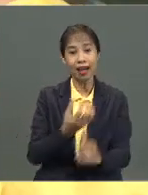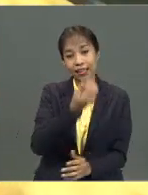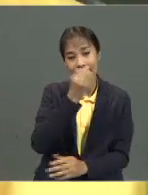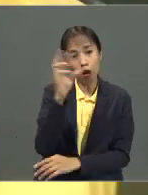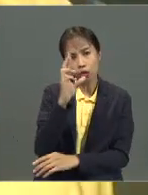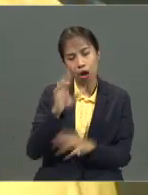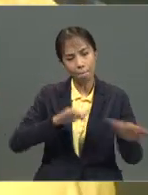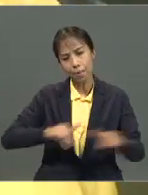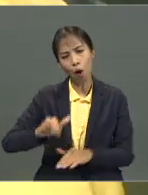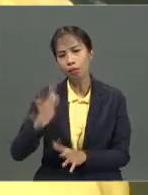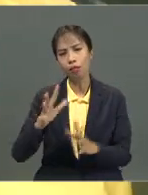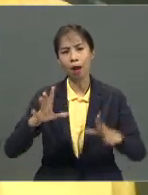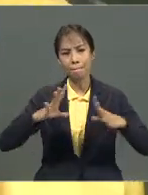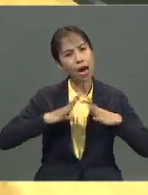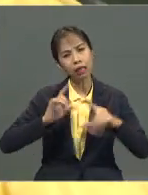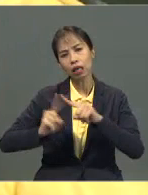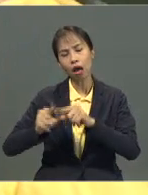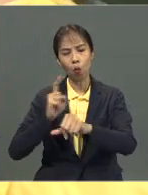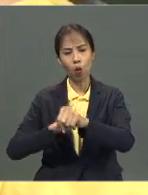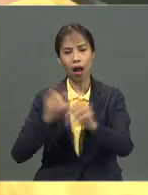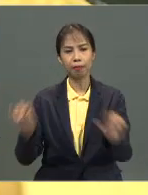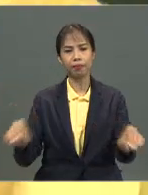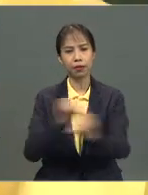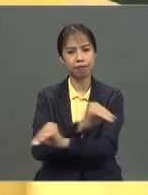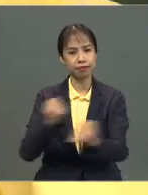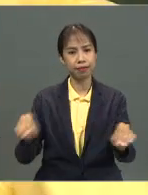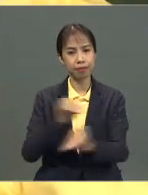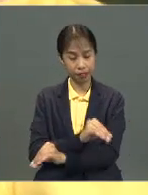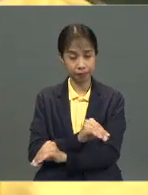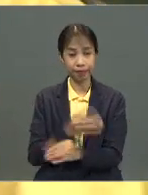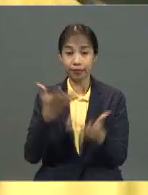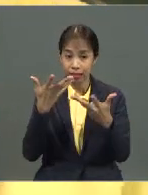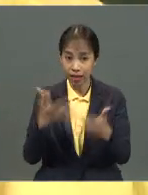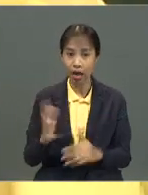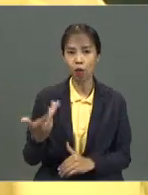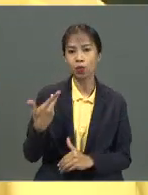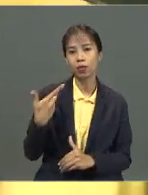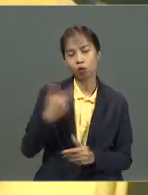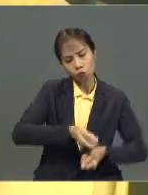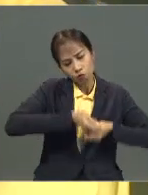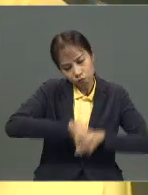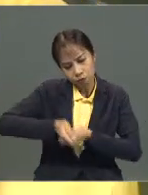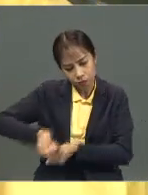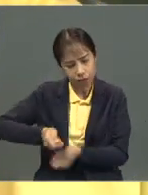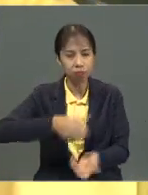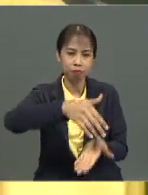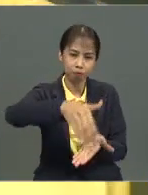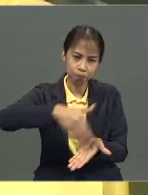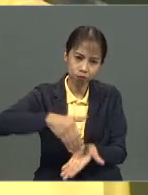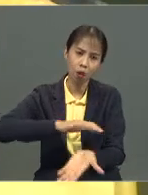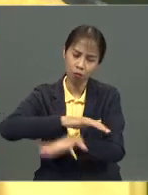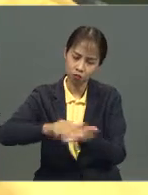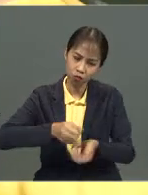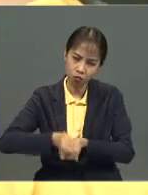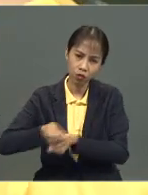หารในการพักเบรกนะคะนอกจากนั้นแล้วเนี่ยเรายังมีมาตรการในการทำความสะอาดนะคะบริเวณที่เด็กสัมผัส